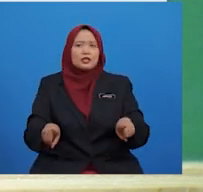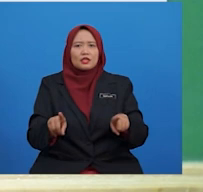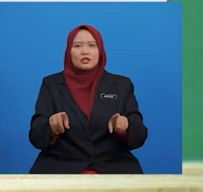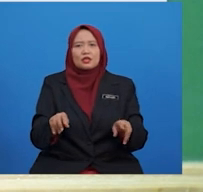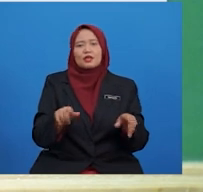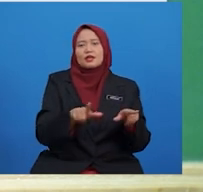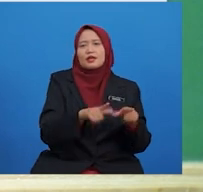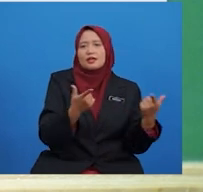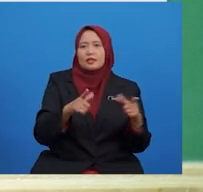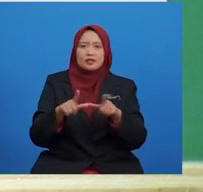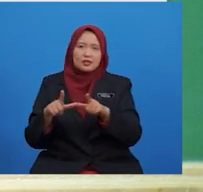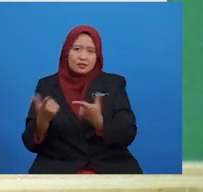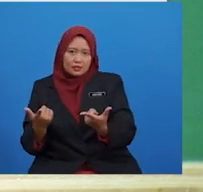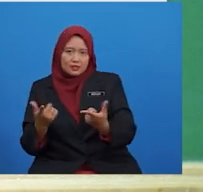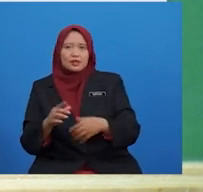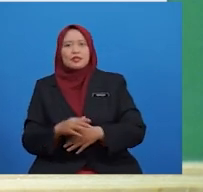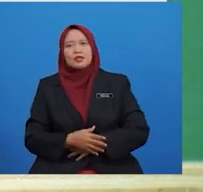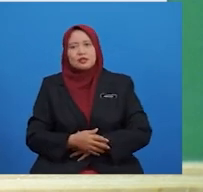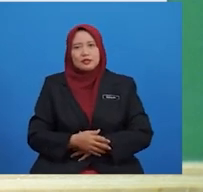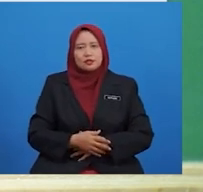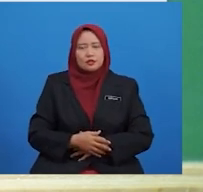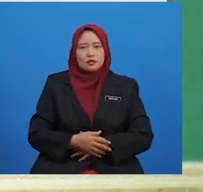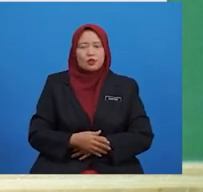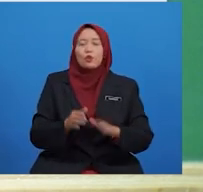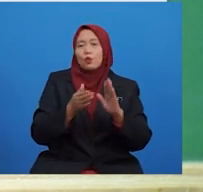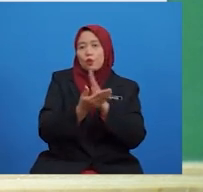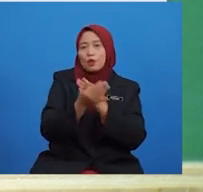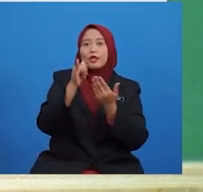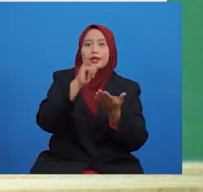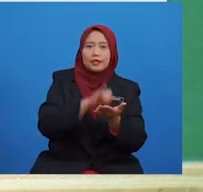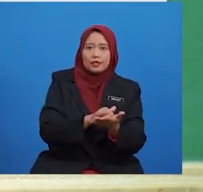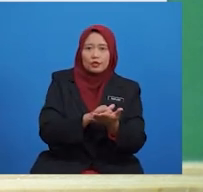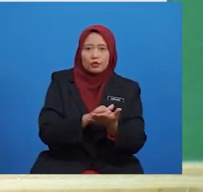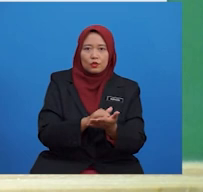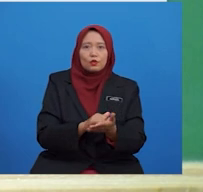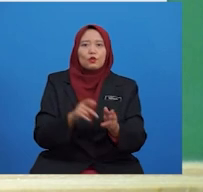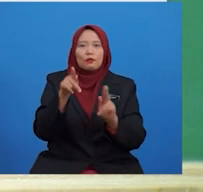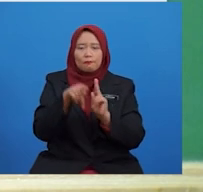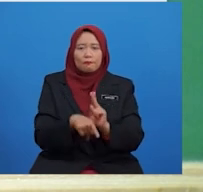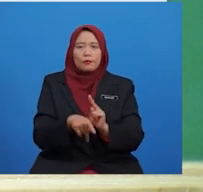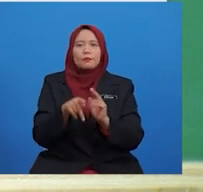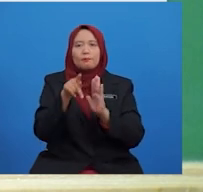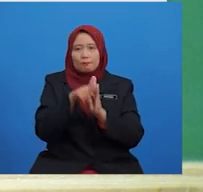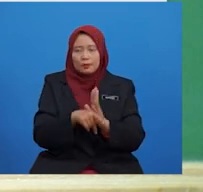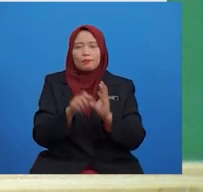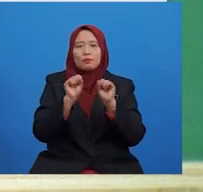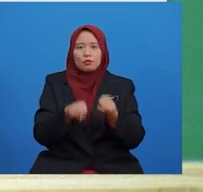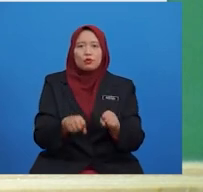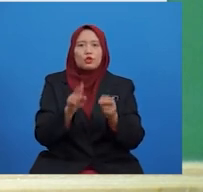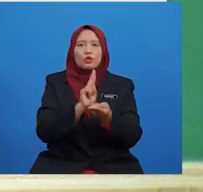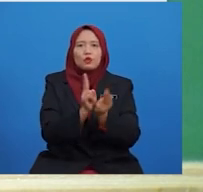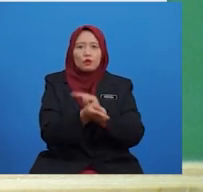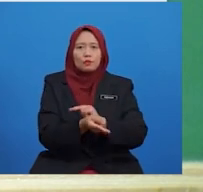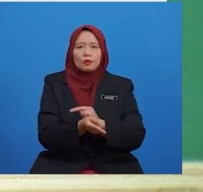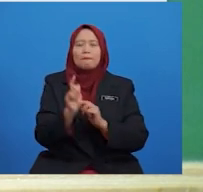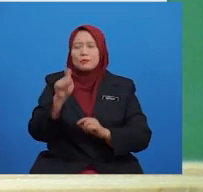memori komputer. Oleh itu, pemboleh ubah perlu diberikan nama dan jenis